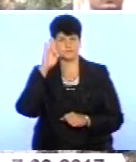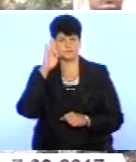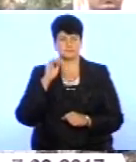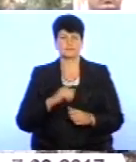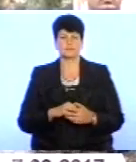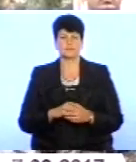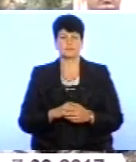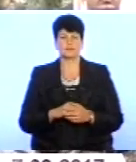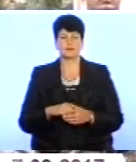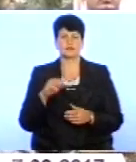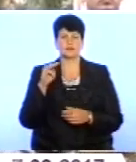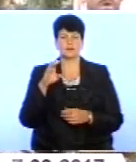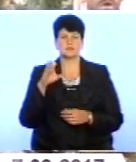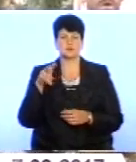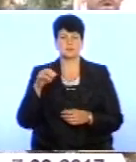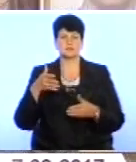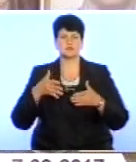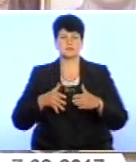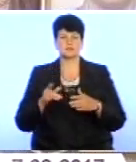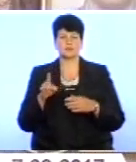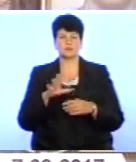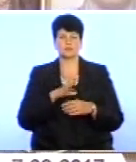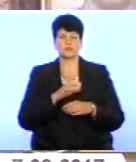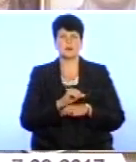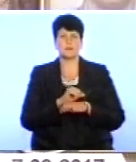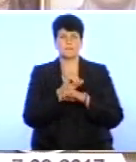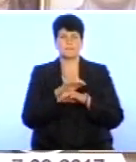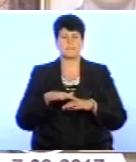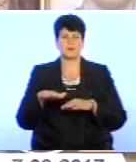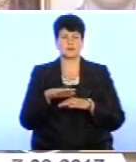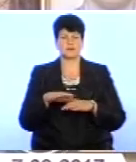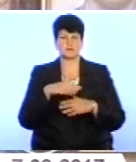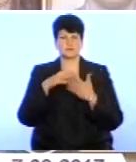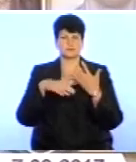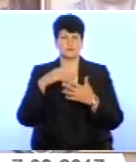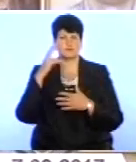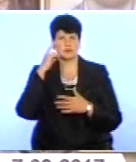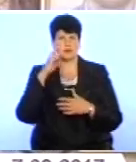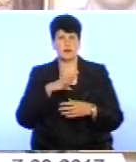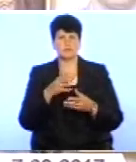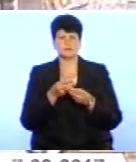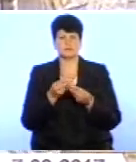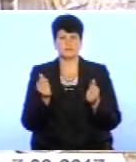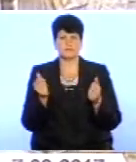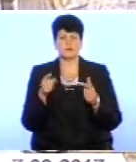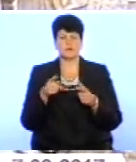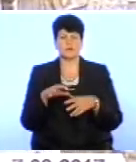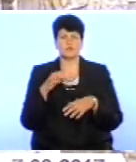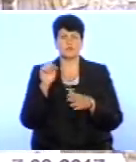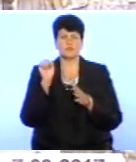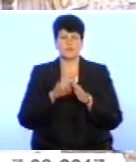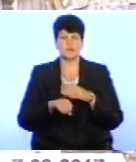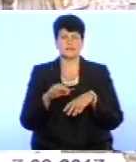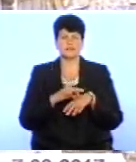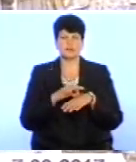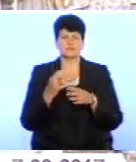Тарас Слободян родом із Тернополя. Хлопець перебував на Майдані під час заворушень у Києві. Потім безслідно зник. Його закатоване тіло знайшли